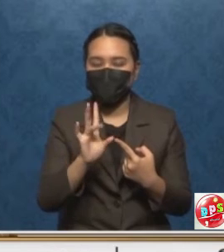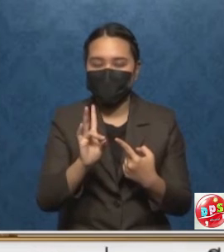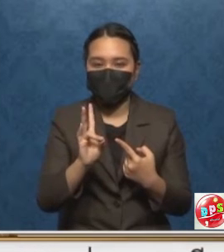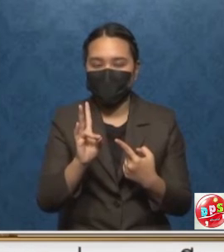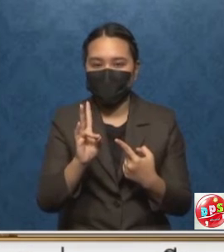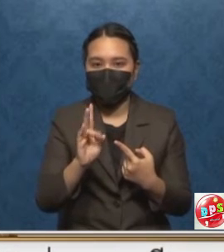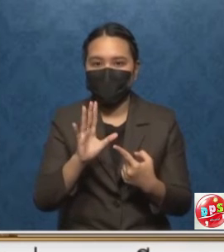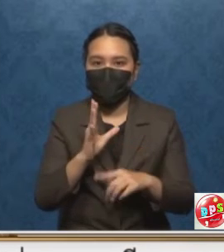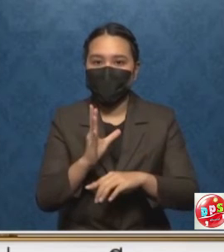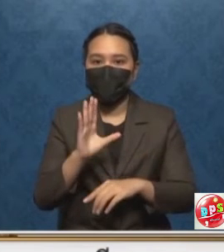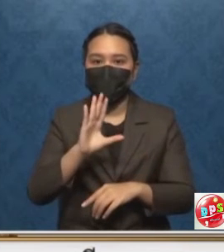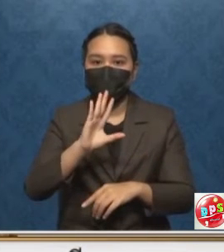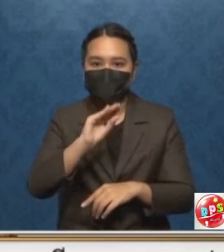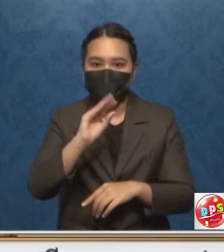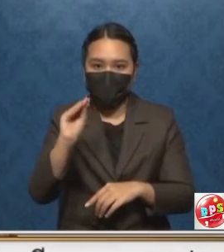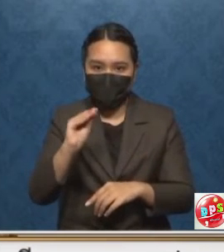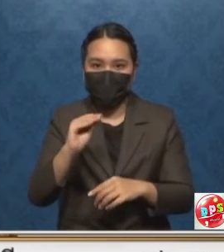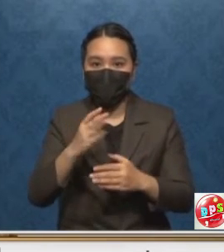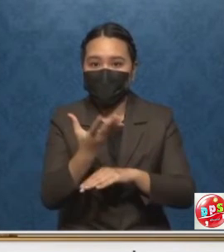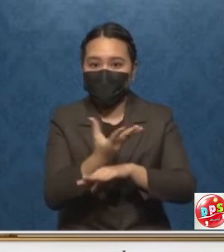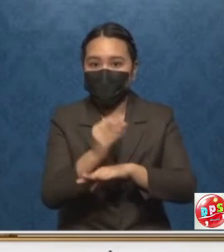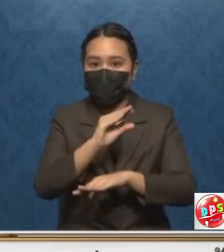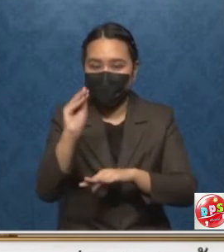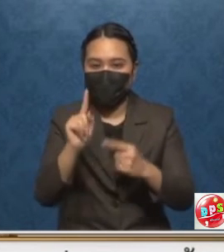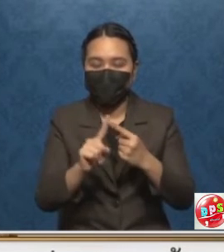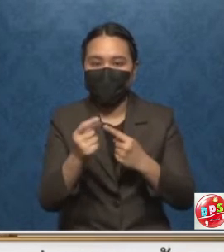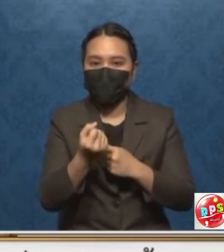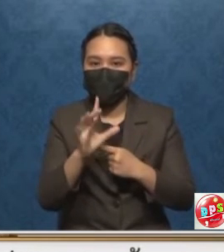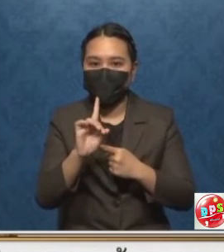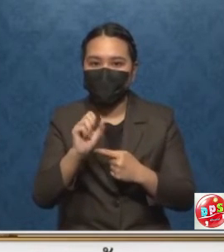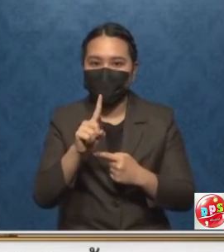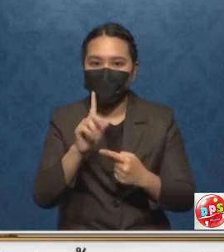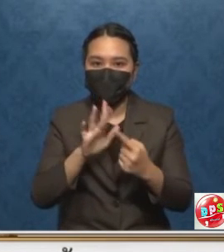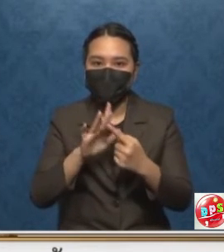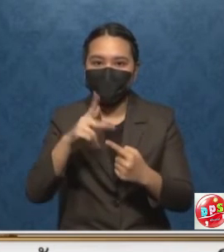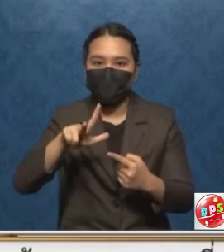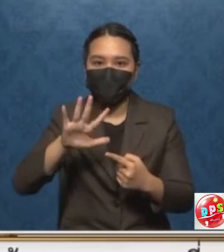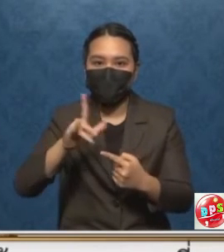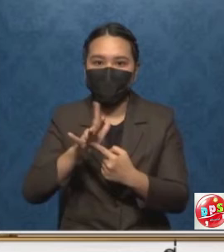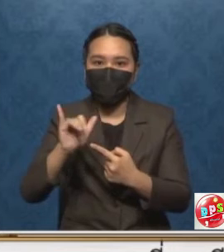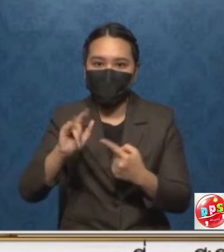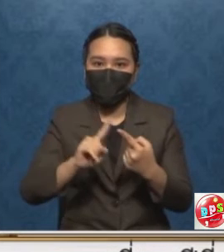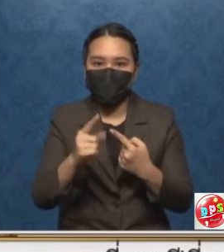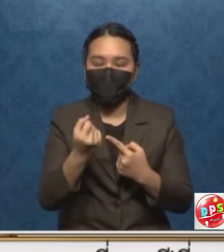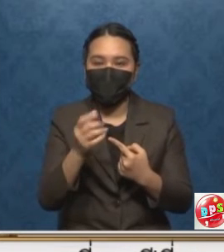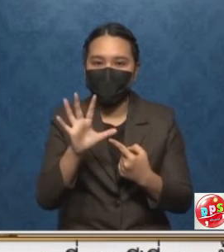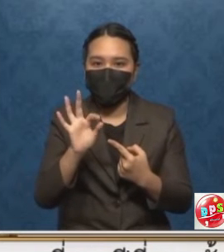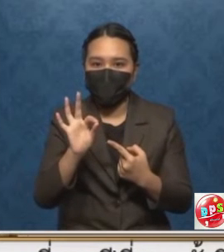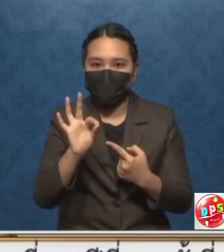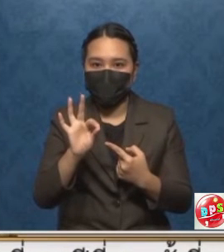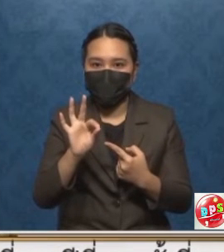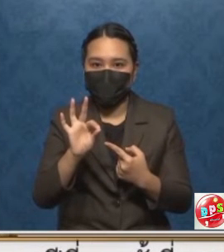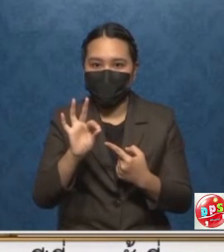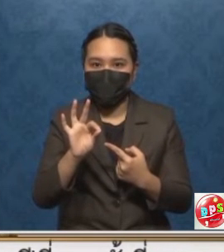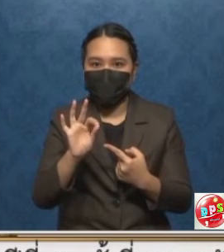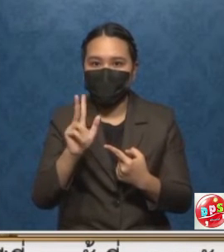นายสาวเภทดาว โต้มินา18. นายสุปชัย ใจสมุ19. คนเหล็ก คลิศ